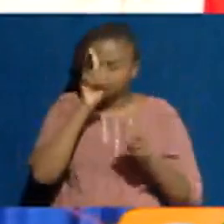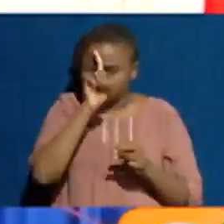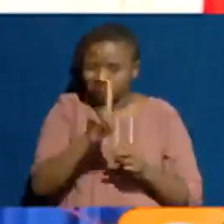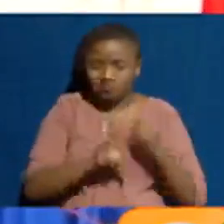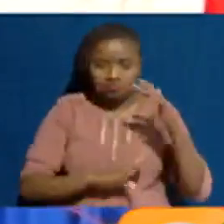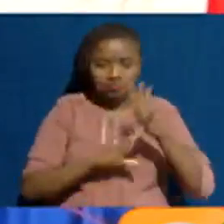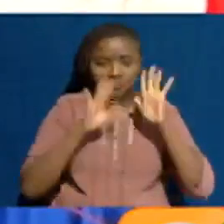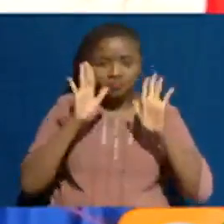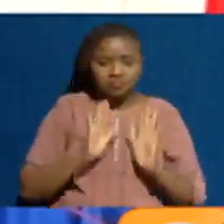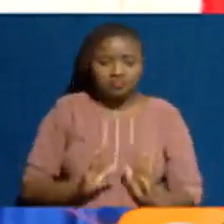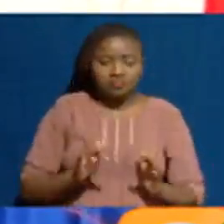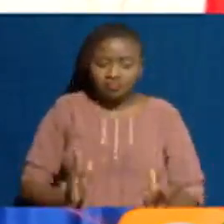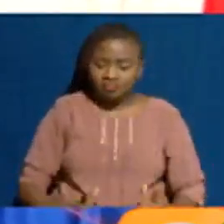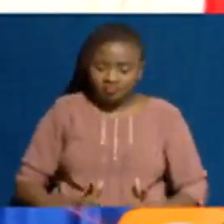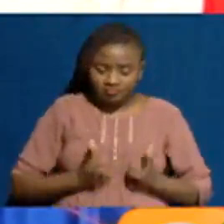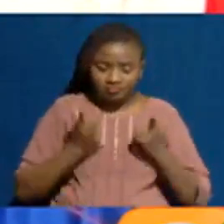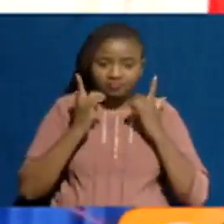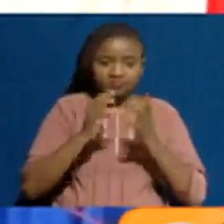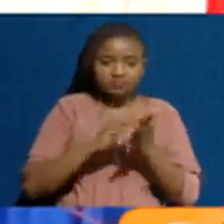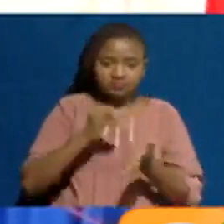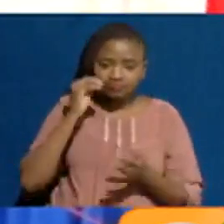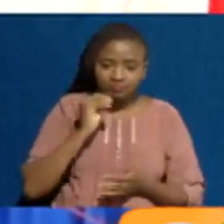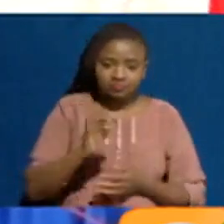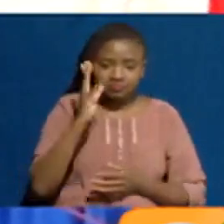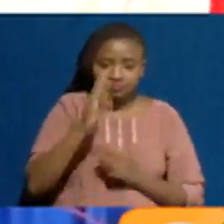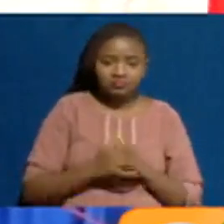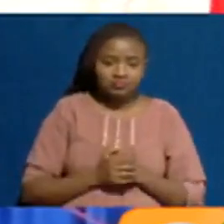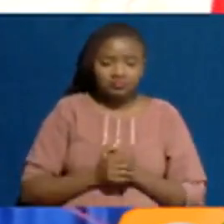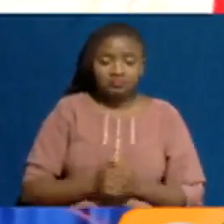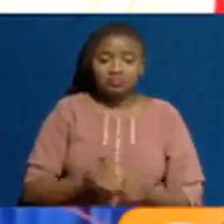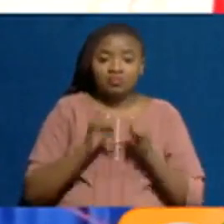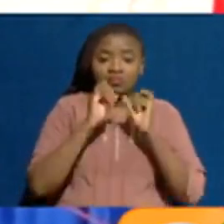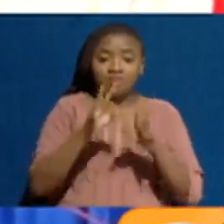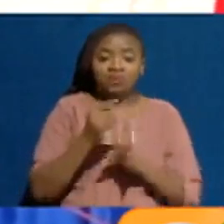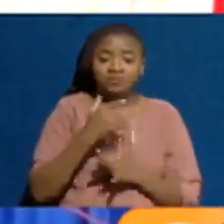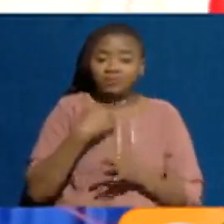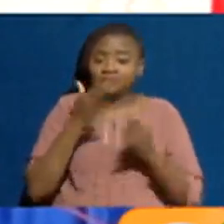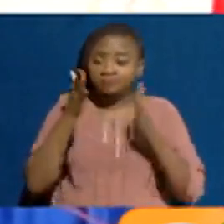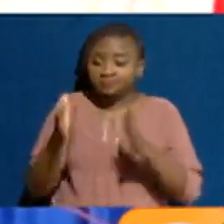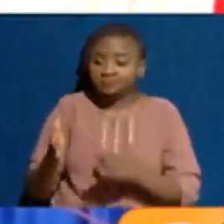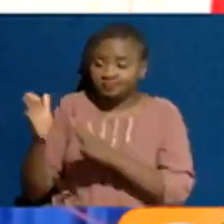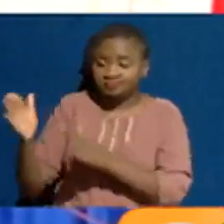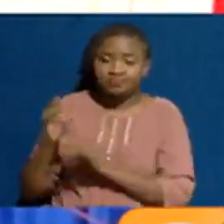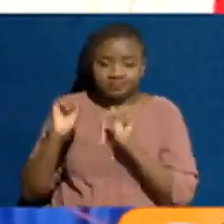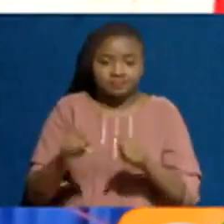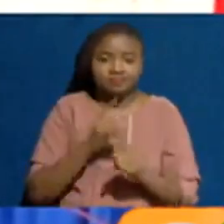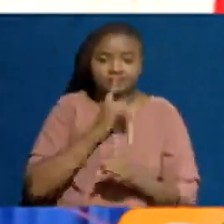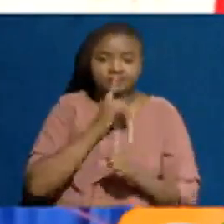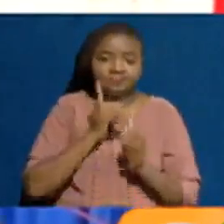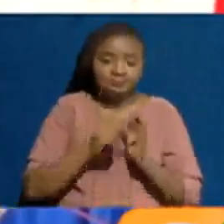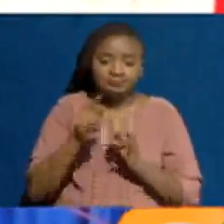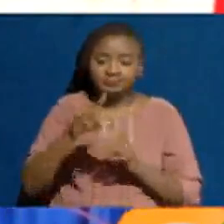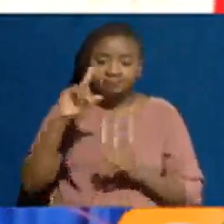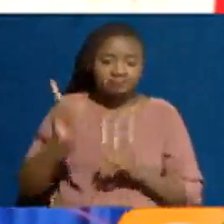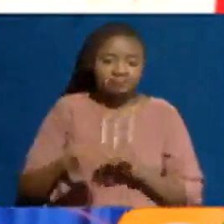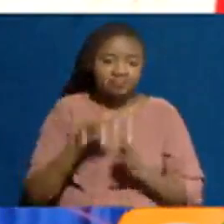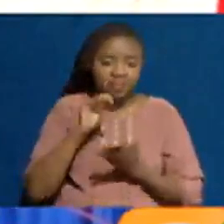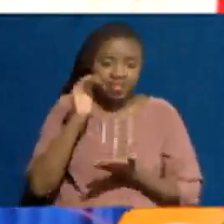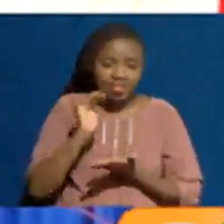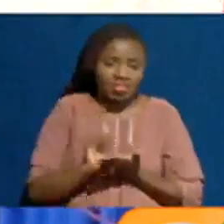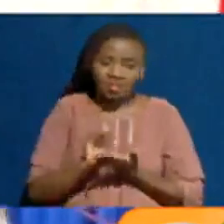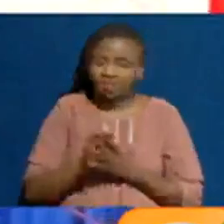zaidi. Juu zaidi. Na kwa hivyo kama mtu anaweza kusema ati imeenda chini, hii nadhani I was thinking,